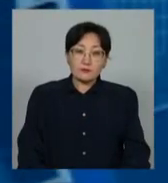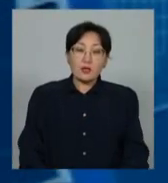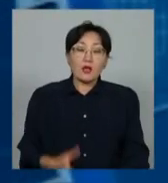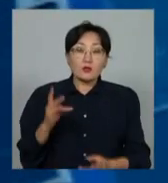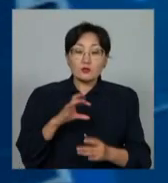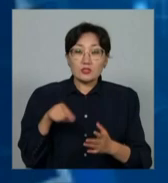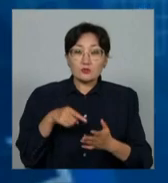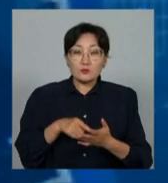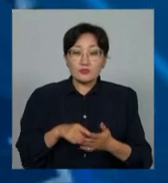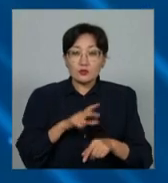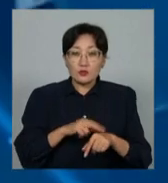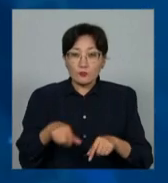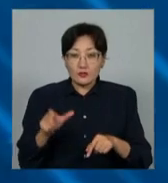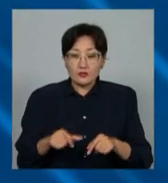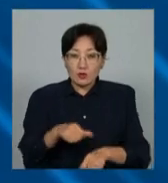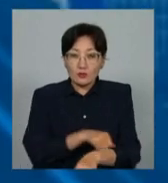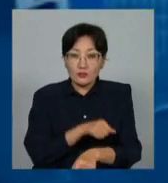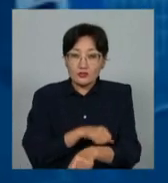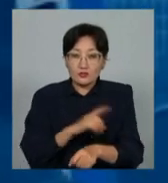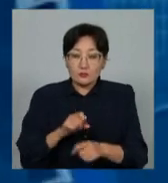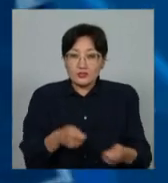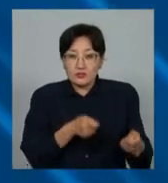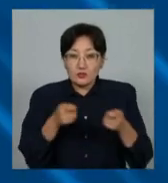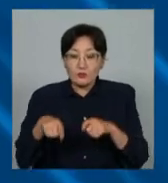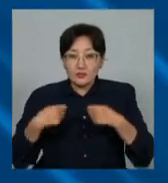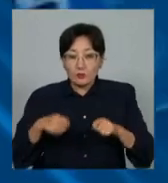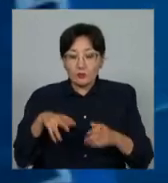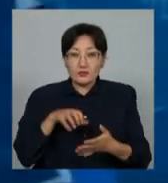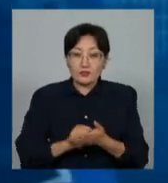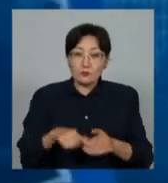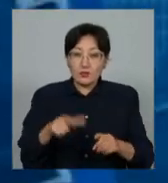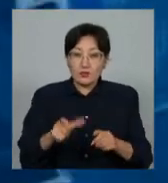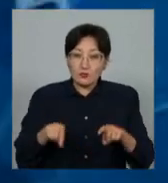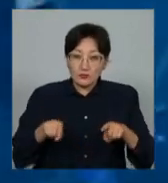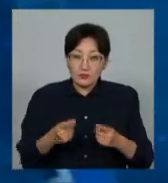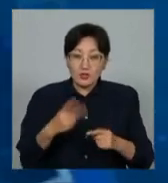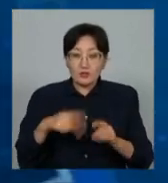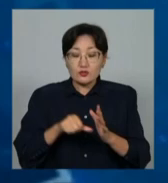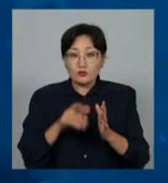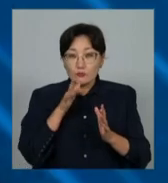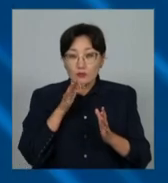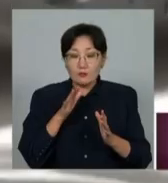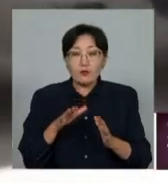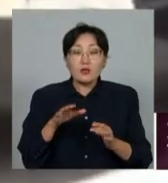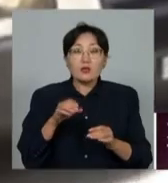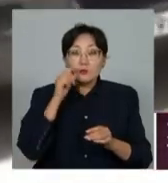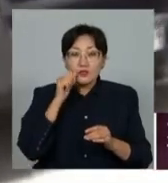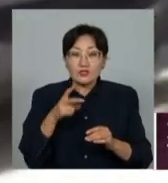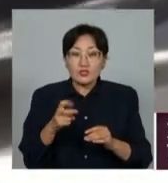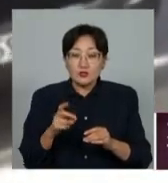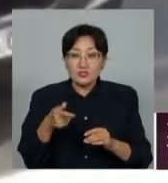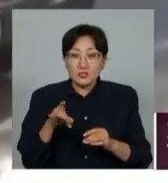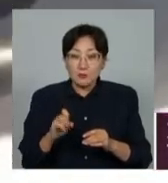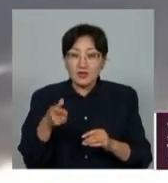Ал Нұрсұлтан қаласының полицейлері есірткі заттарын тасымалдап өткізумен айналысатын азаматтарды ұстады. 26 жастағы қала тұрғынынан 200 грамм